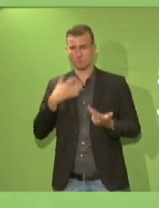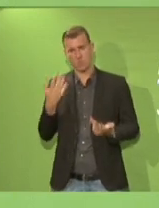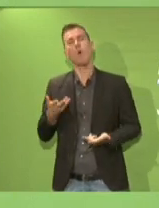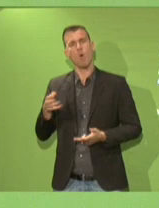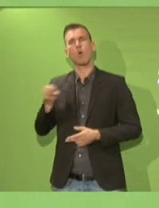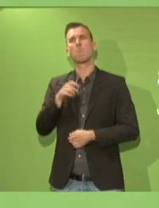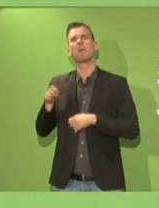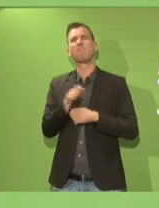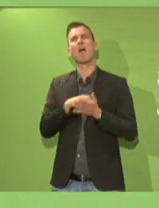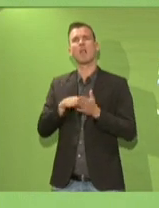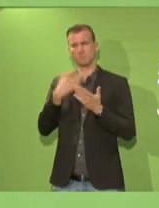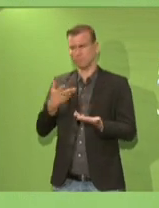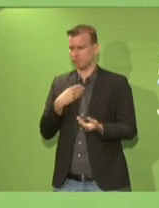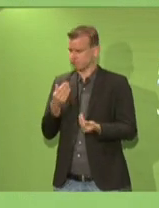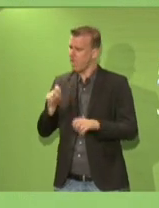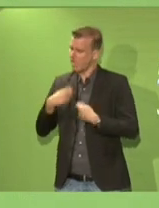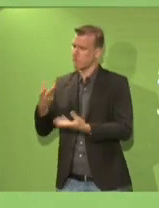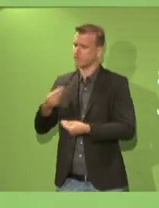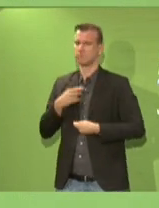der Europawahl mit, liebe Freundinnen und Freunde.